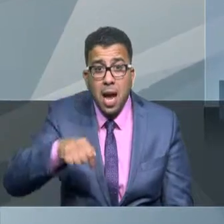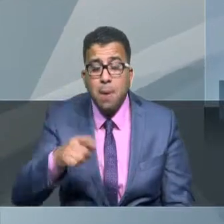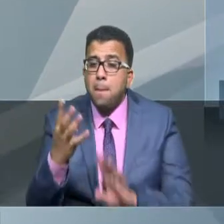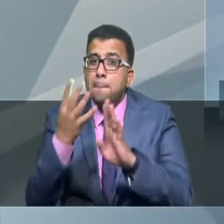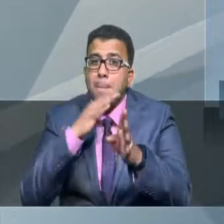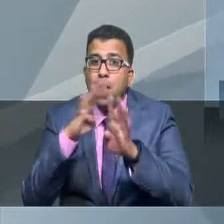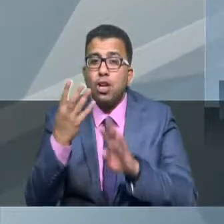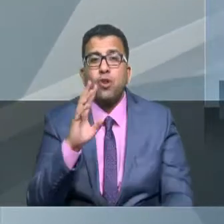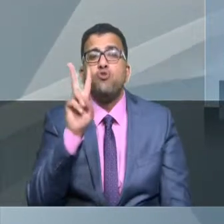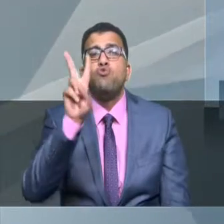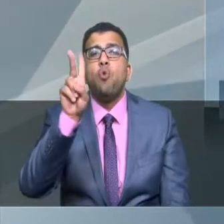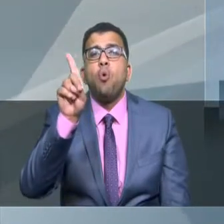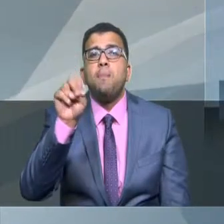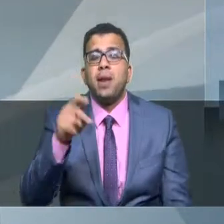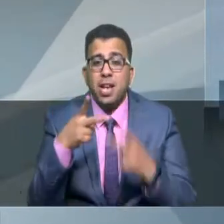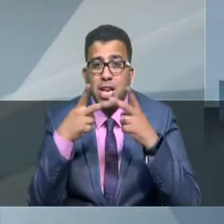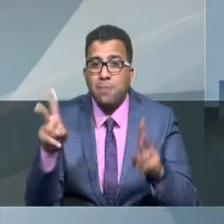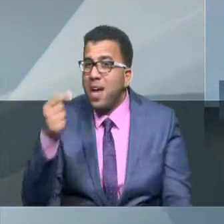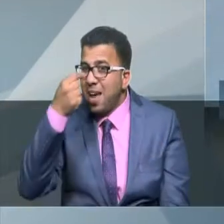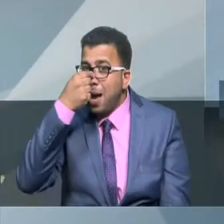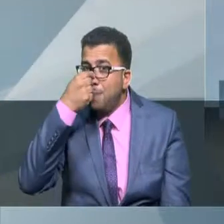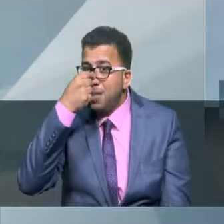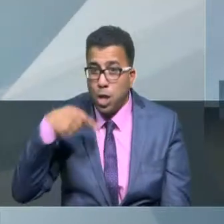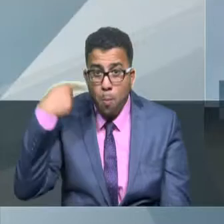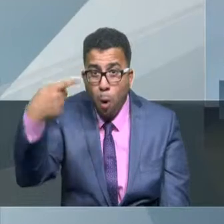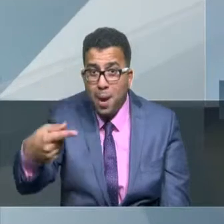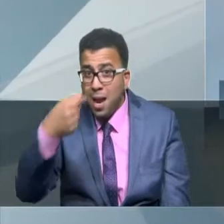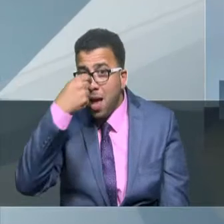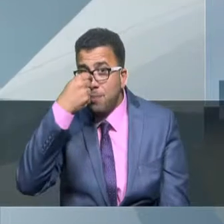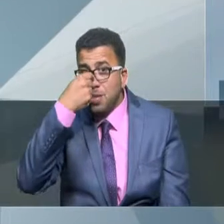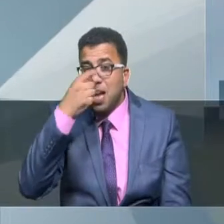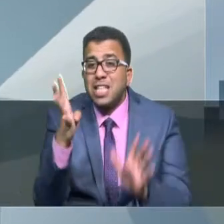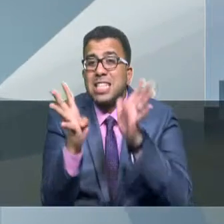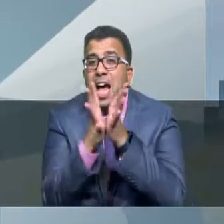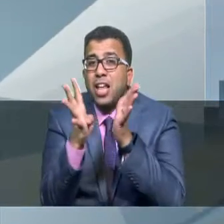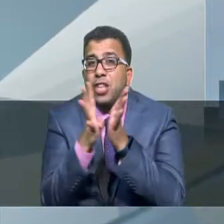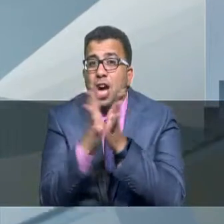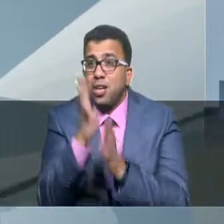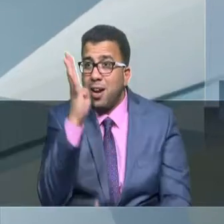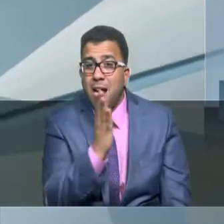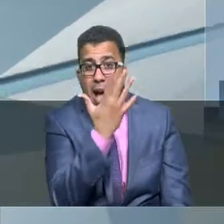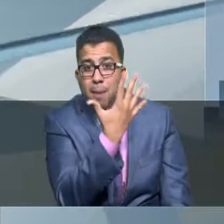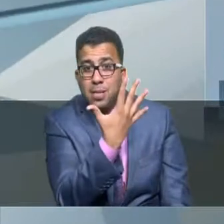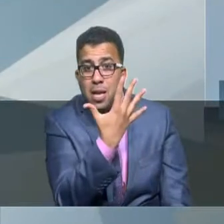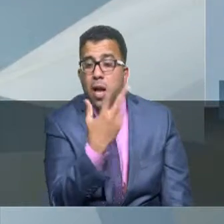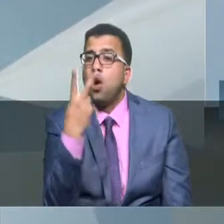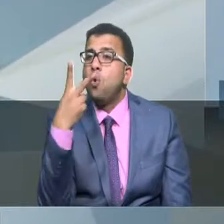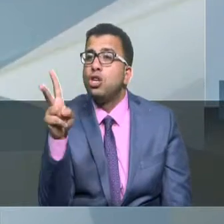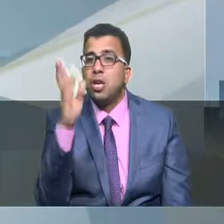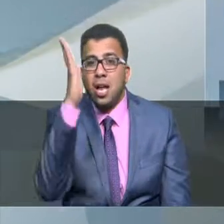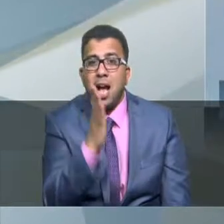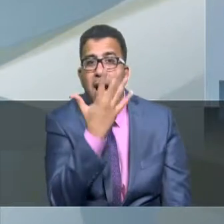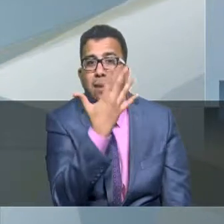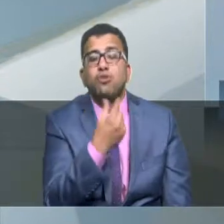مهرجان على مدة يومين، يبدأ إن شاء الله يوم الخميس المقبل 19 مايو و20 مايو